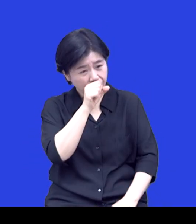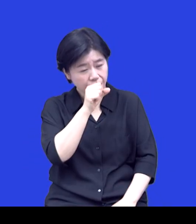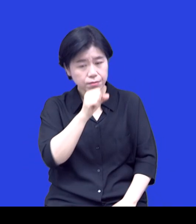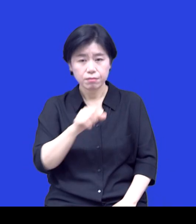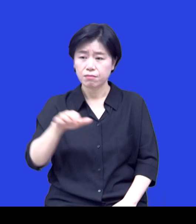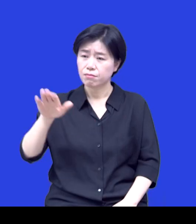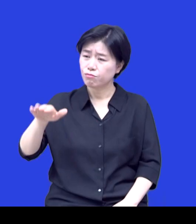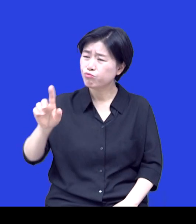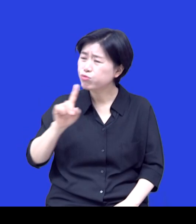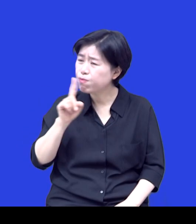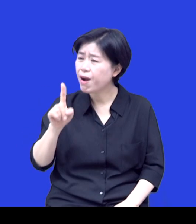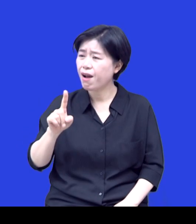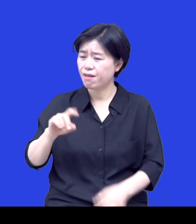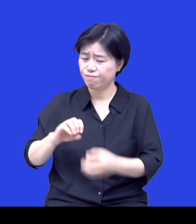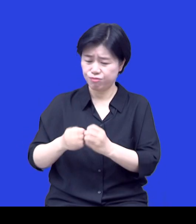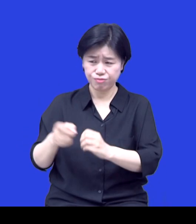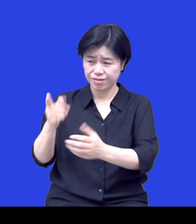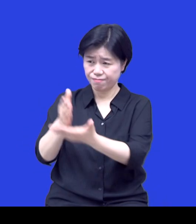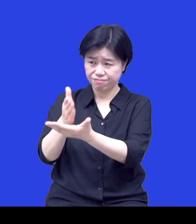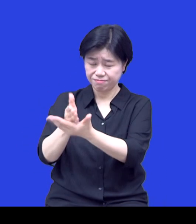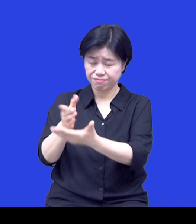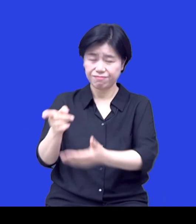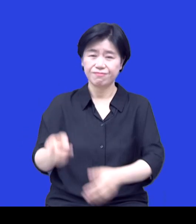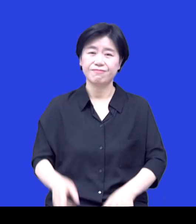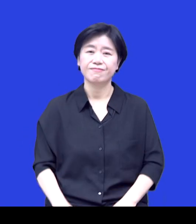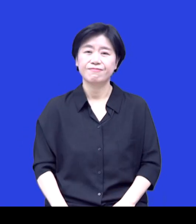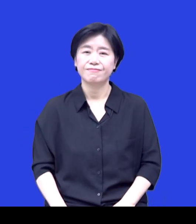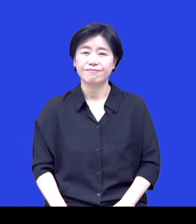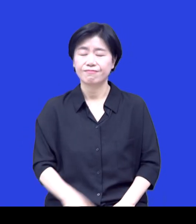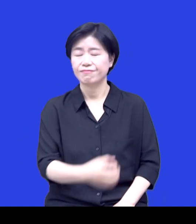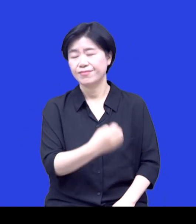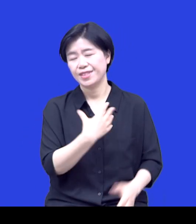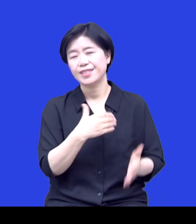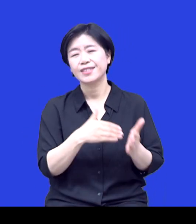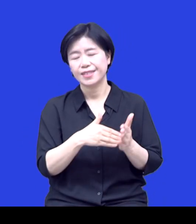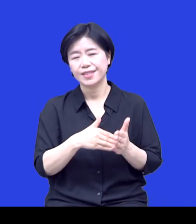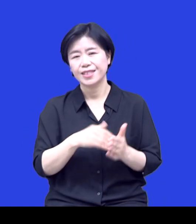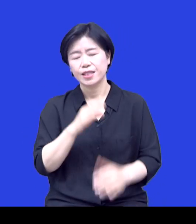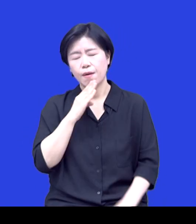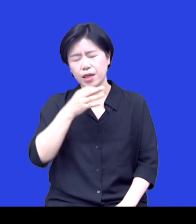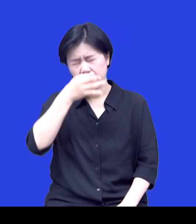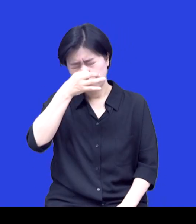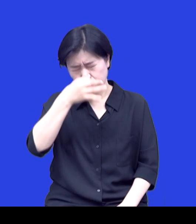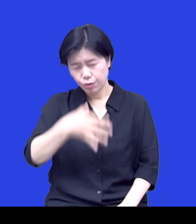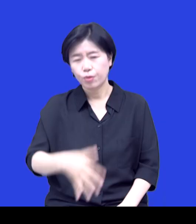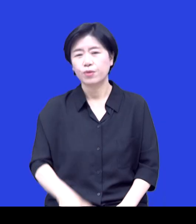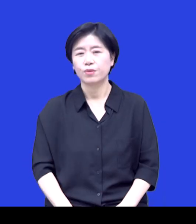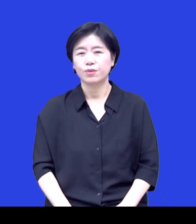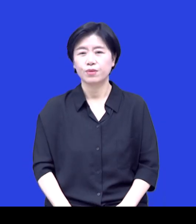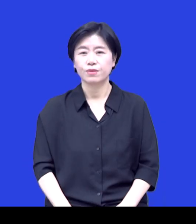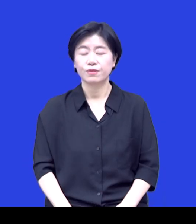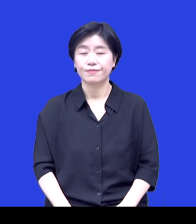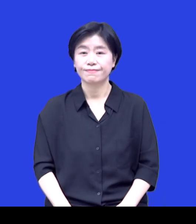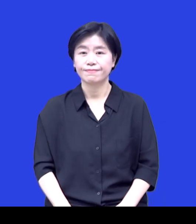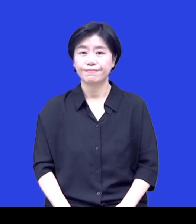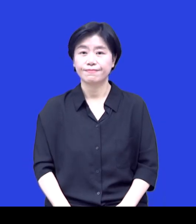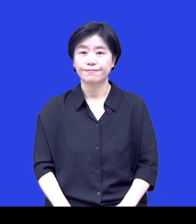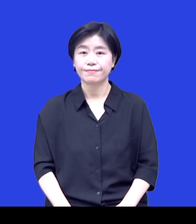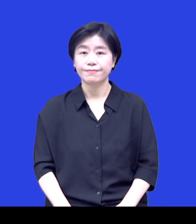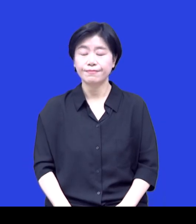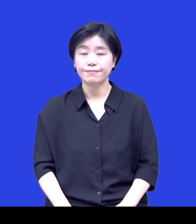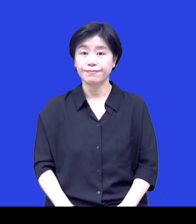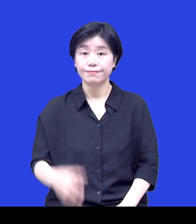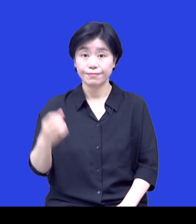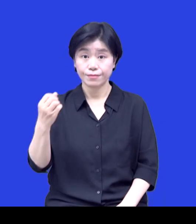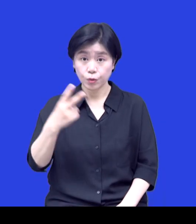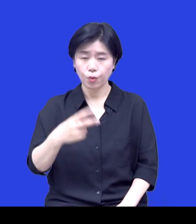어떻게? 그래서 네. 그럴 정도로 너무너무 막 힘이 들고 예. 제가